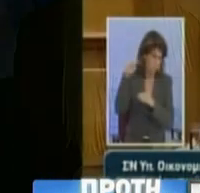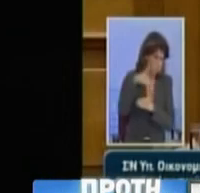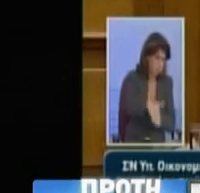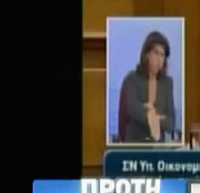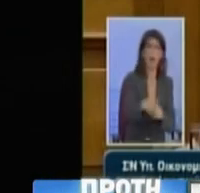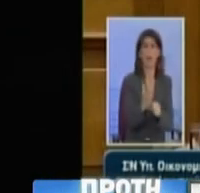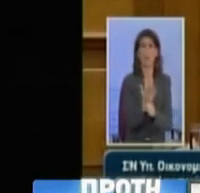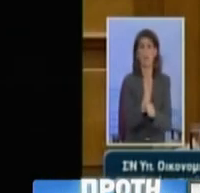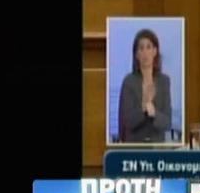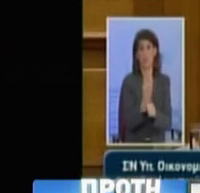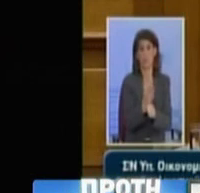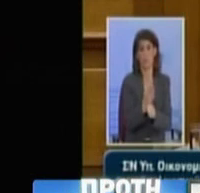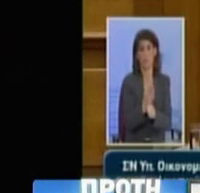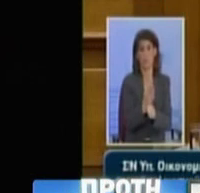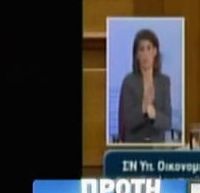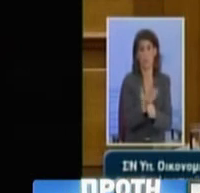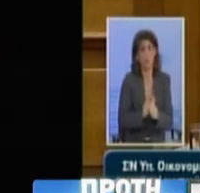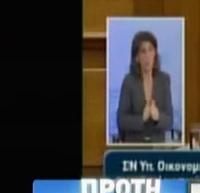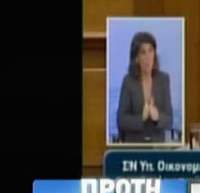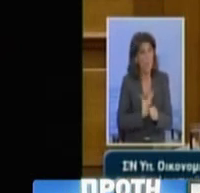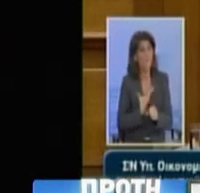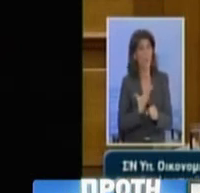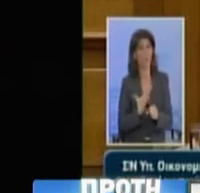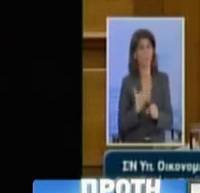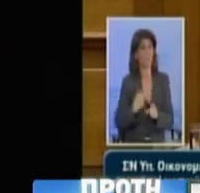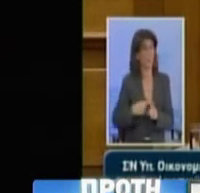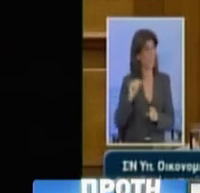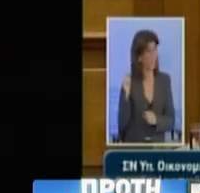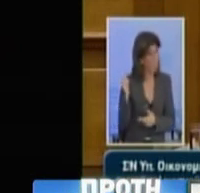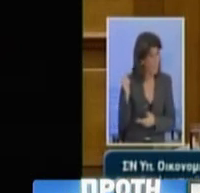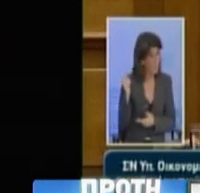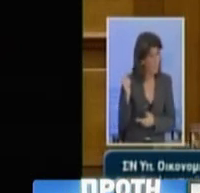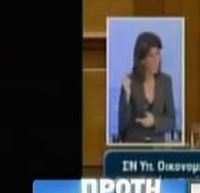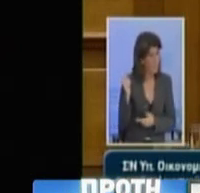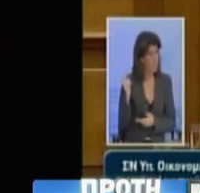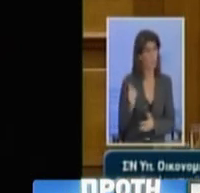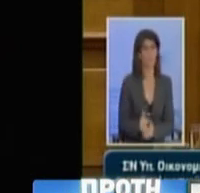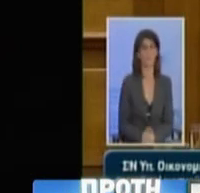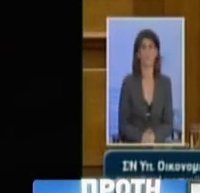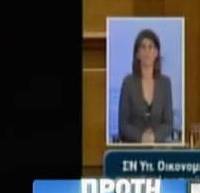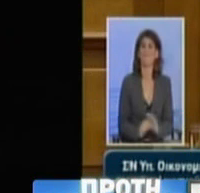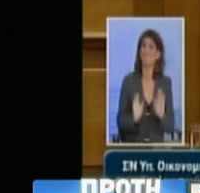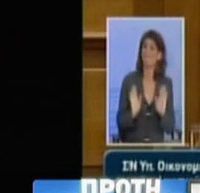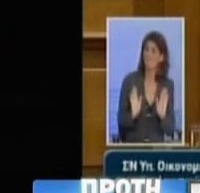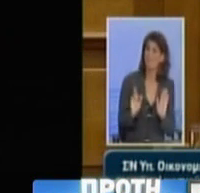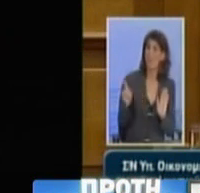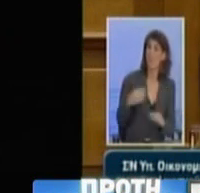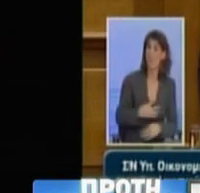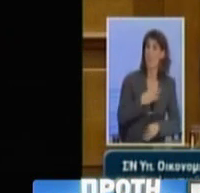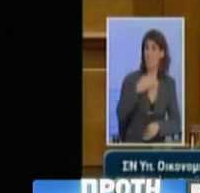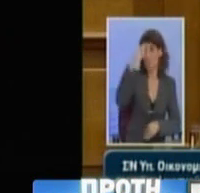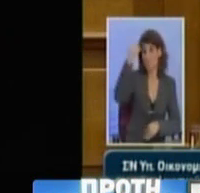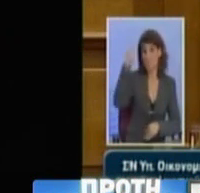ενώ συνεχίζοντας την κριτική του στα όσα ανέφερε νωρίτερα ο Αλέξης Τσίπρας, ο κ. Βενιζέλος τον κατηγόρησε